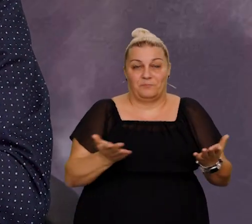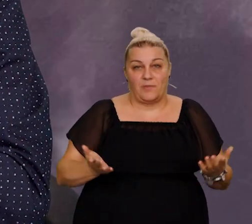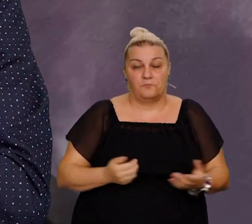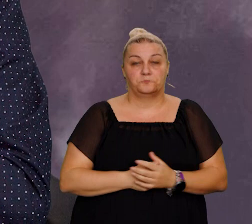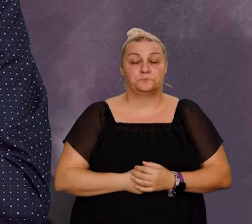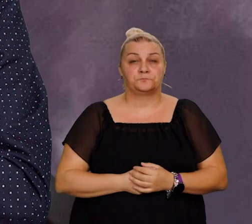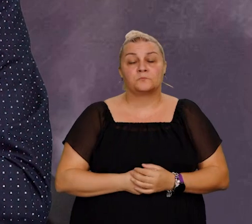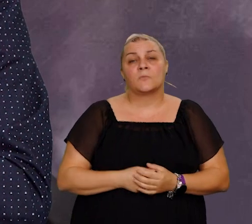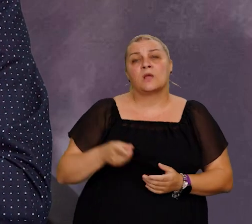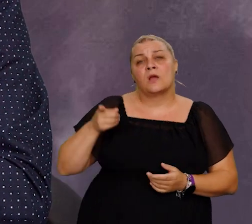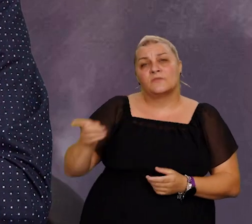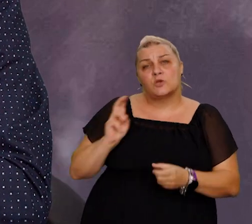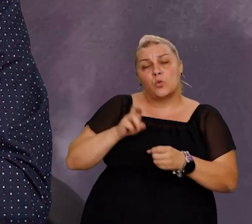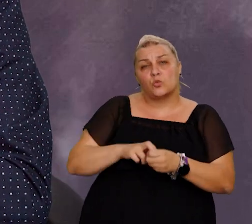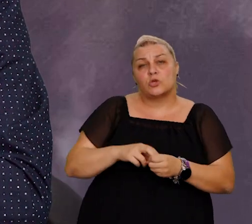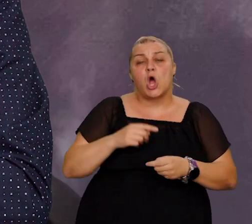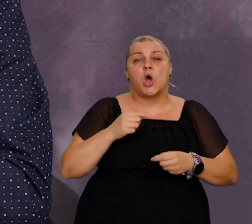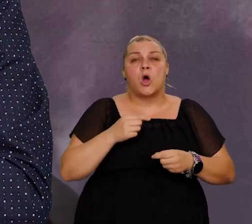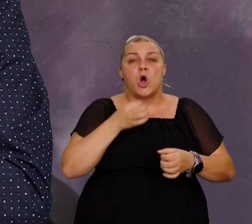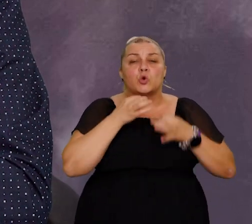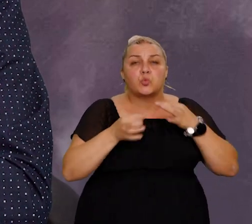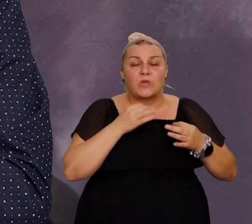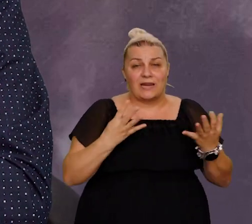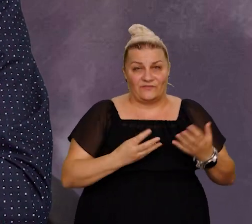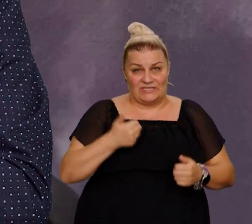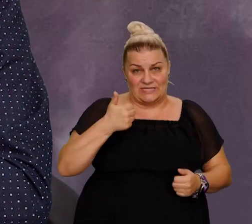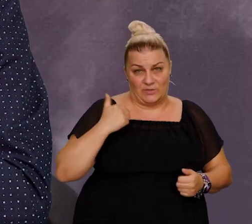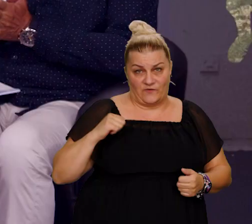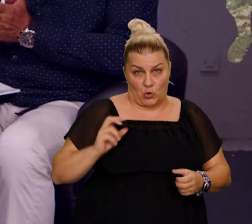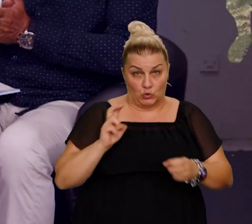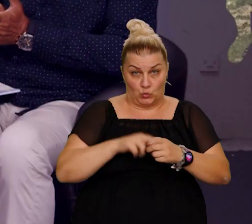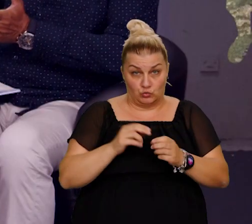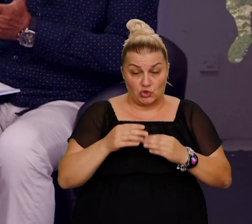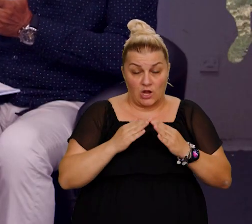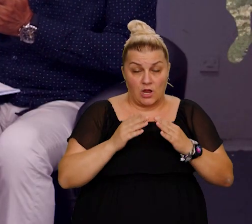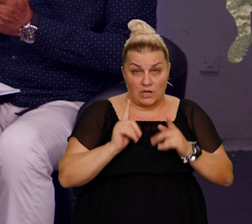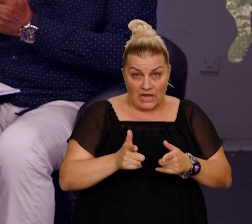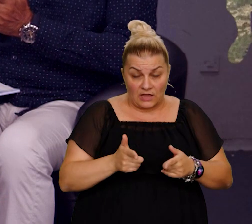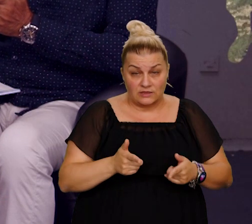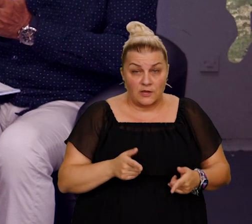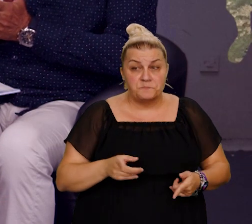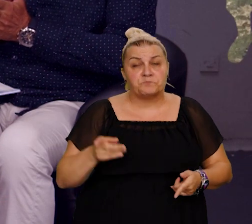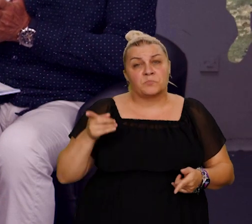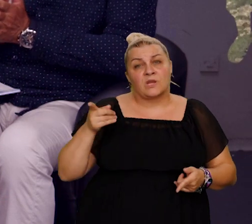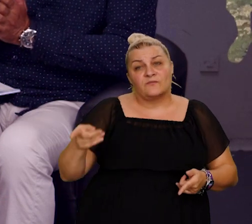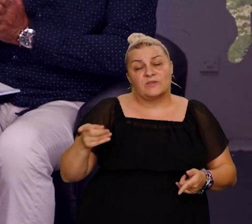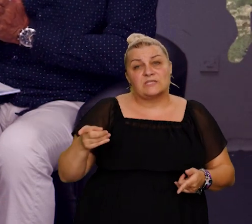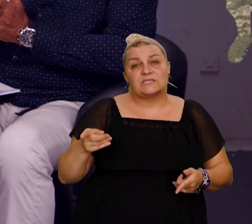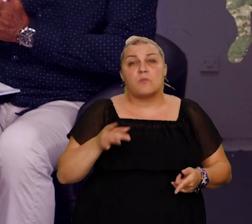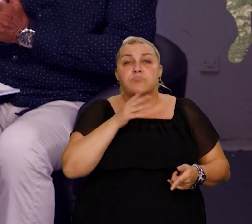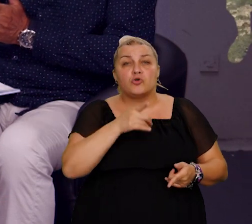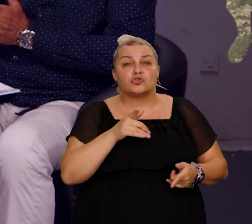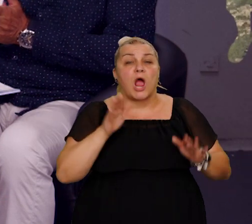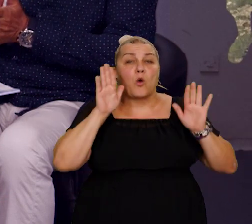ste se uključili u Domovinski rat, ako se ne varam, u rujnu odmah 1991. godine. Vi ste po